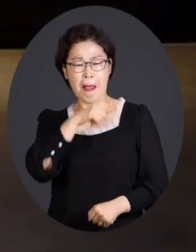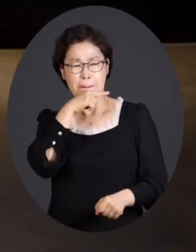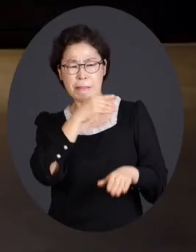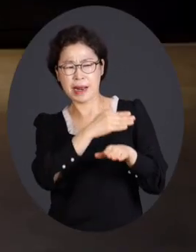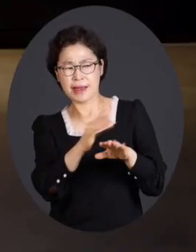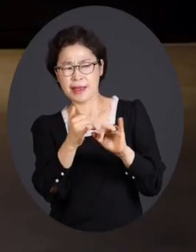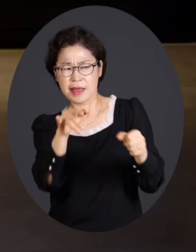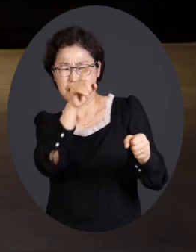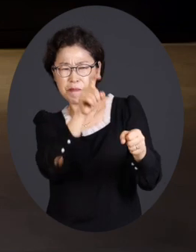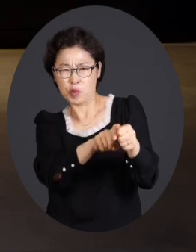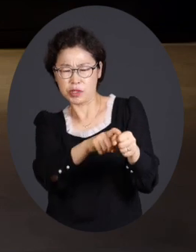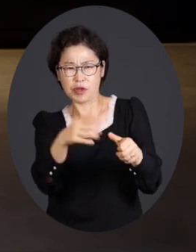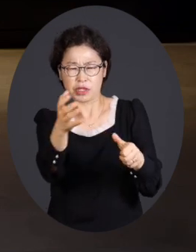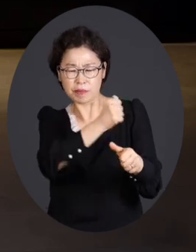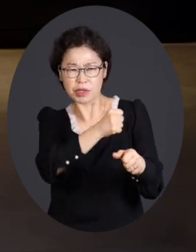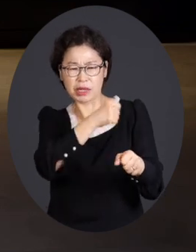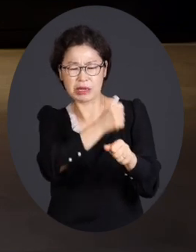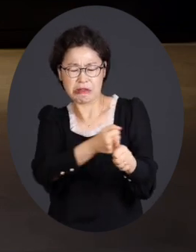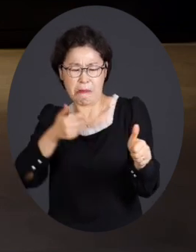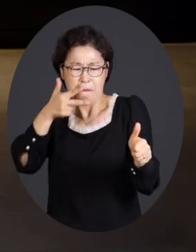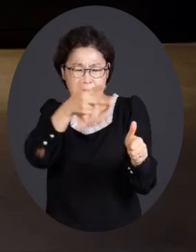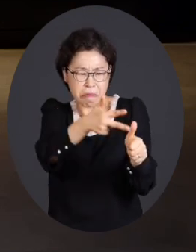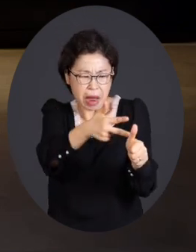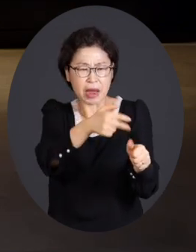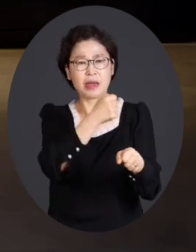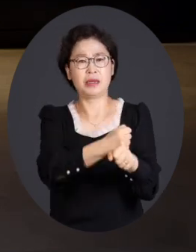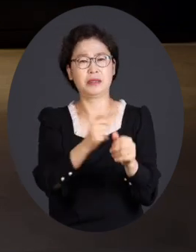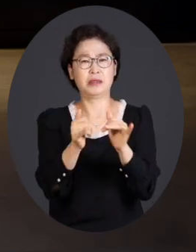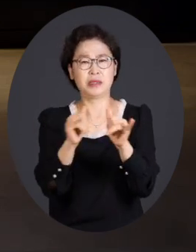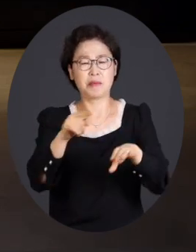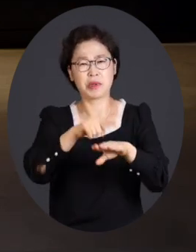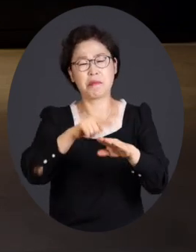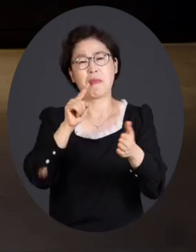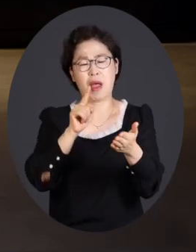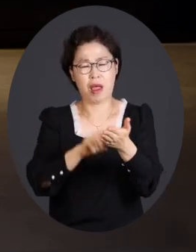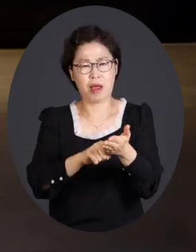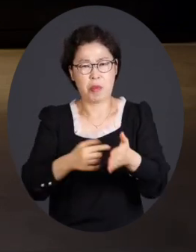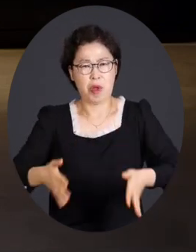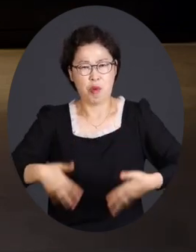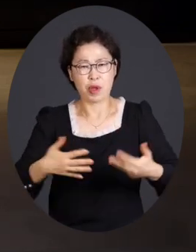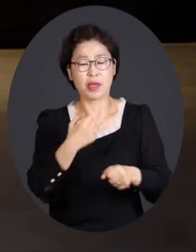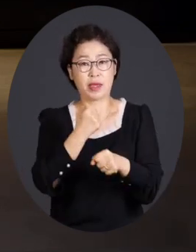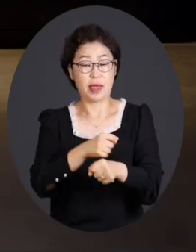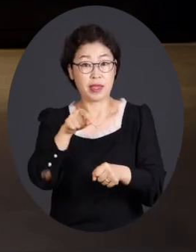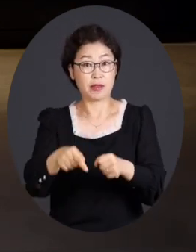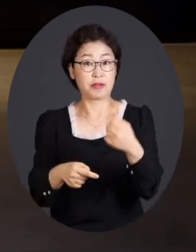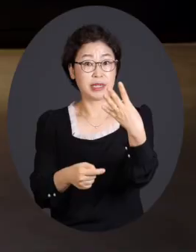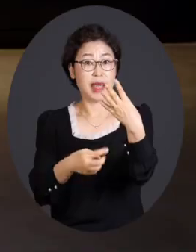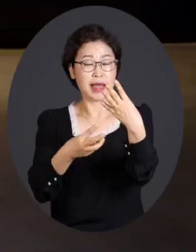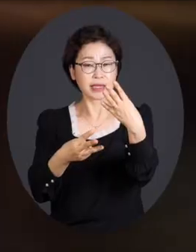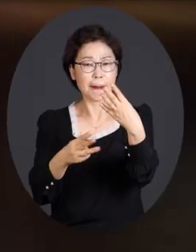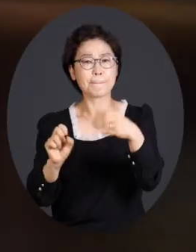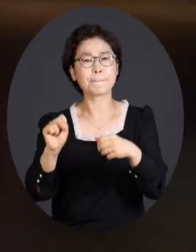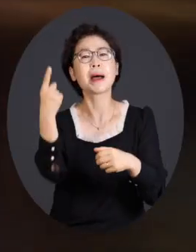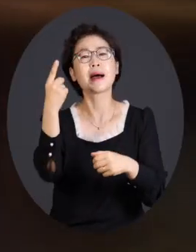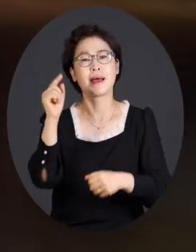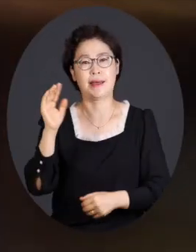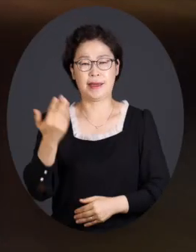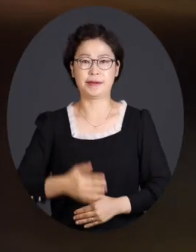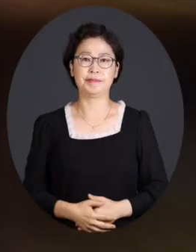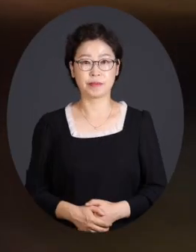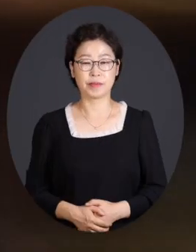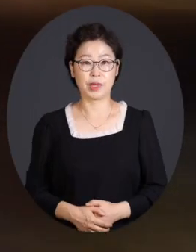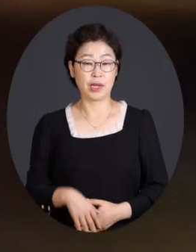구실로 테러를 일삼아 민심을 자극합니다. 이것 역시 4.3 봉기의 한 배경이 됩니다.